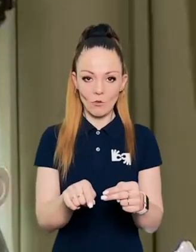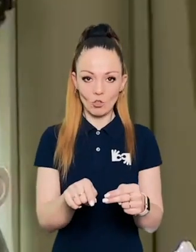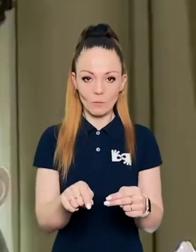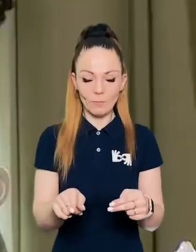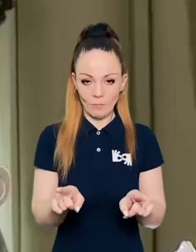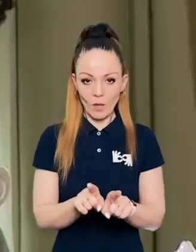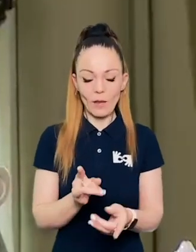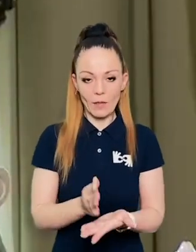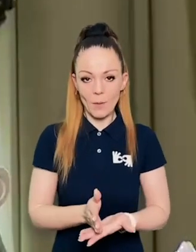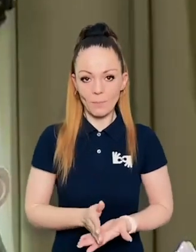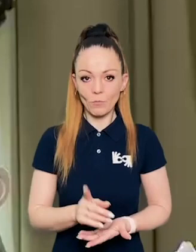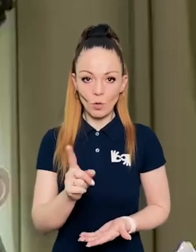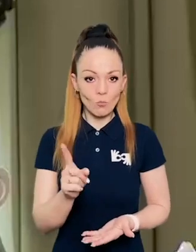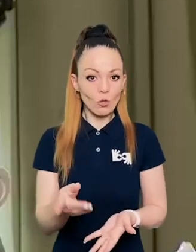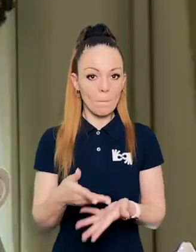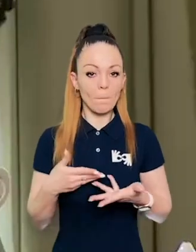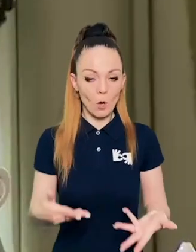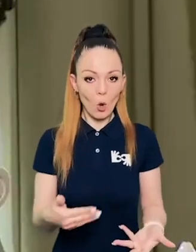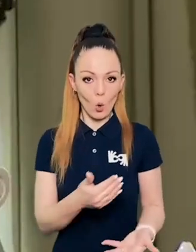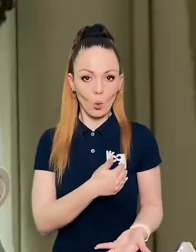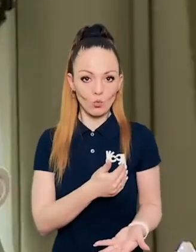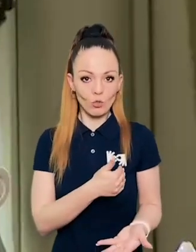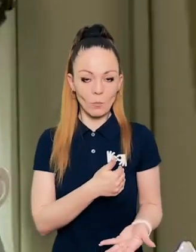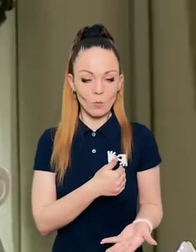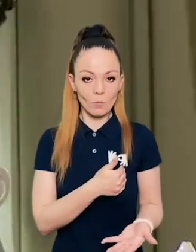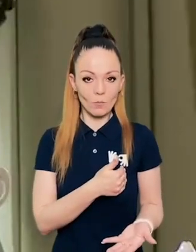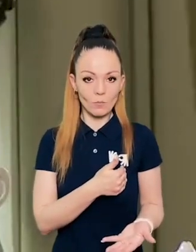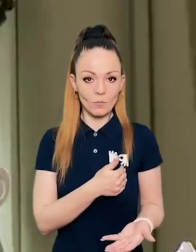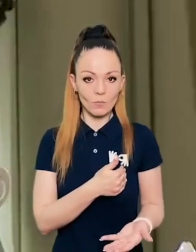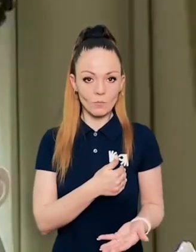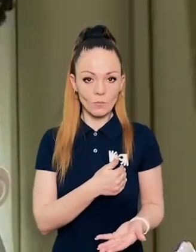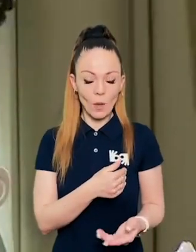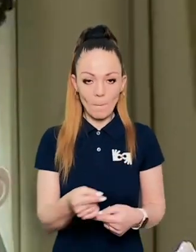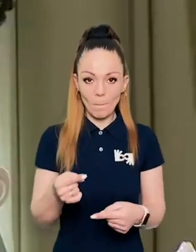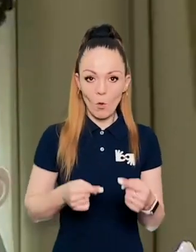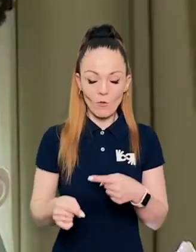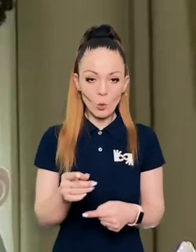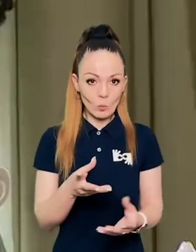не зможемо завершити. Так і є. Тому що ми ж хочемо